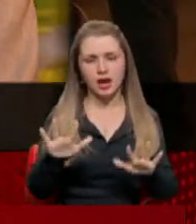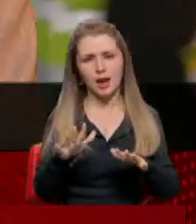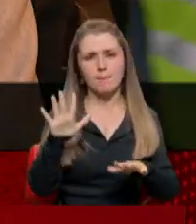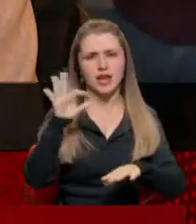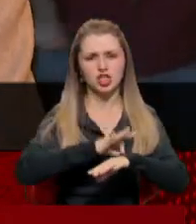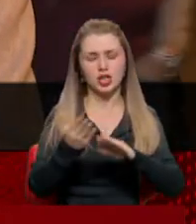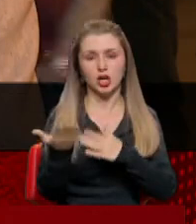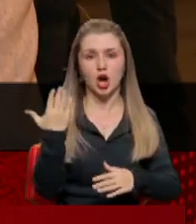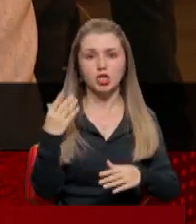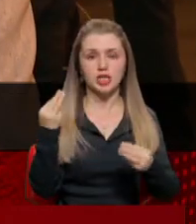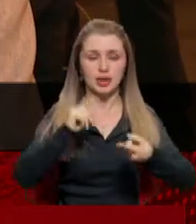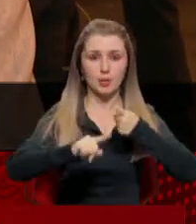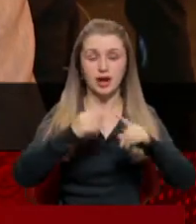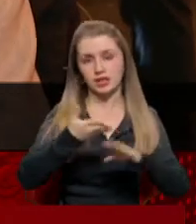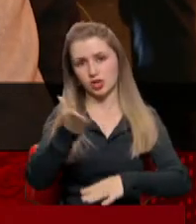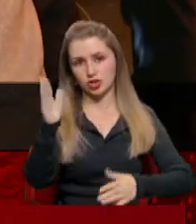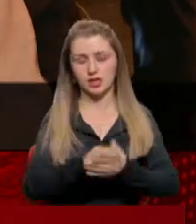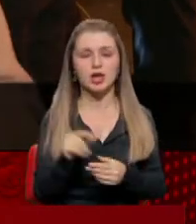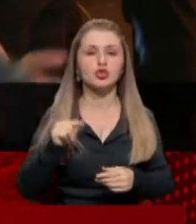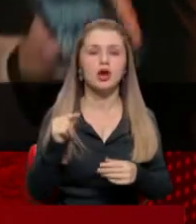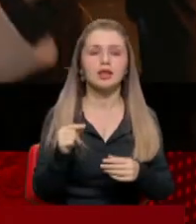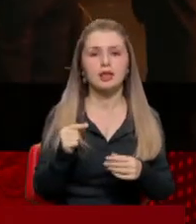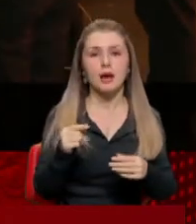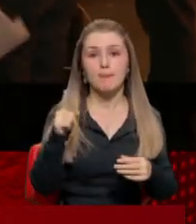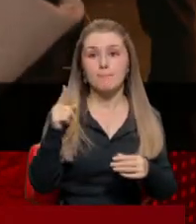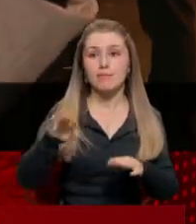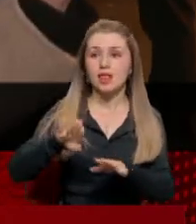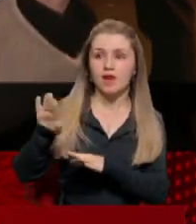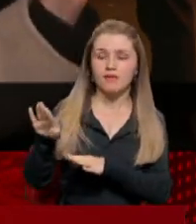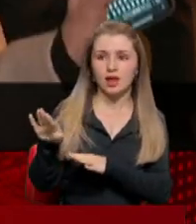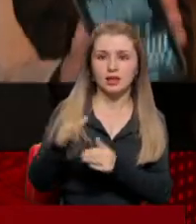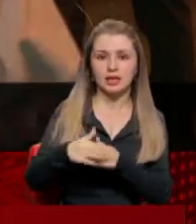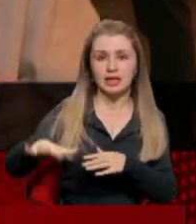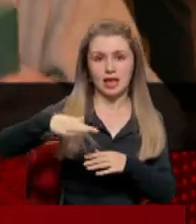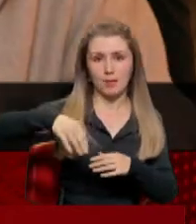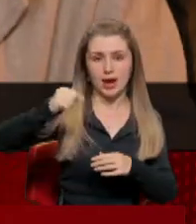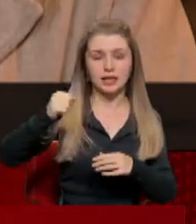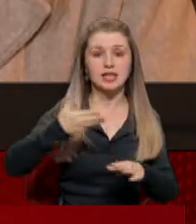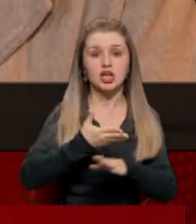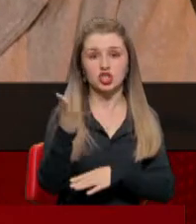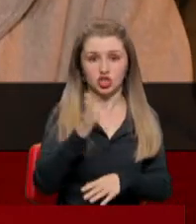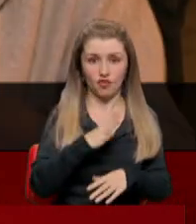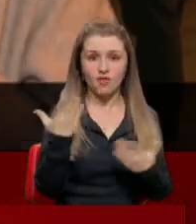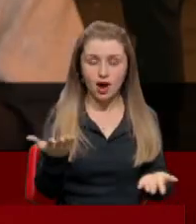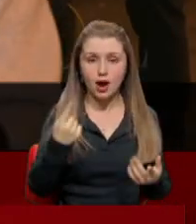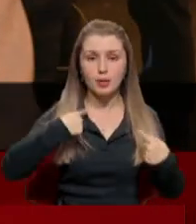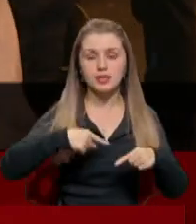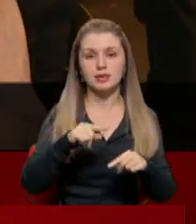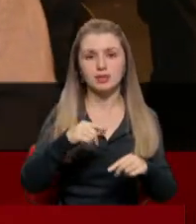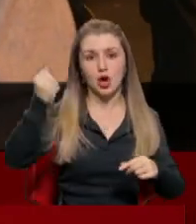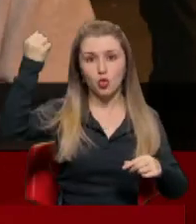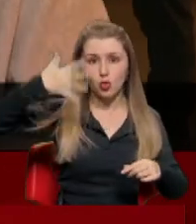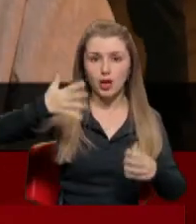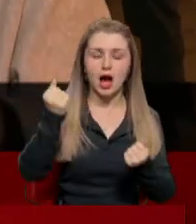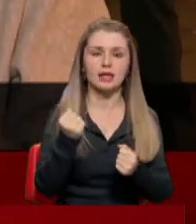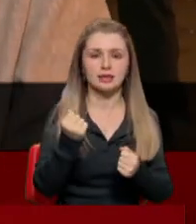5 dakika önce İyi Parti'den ayrıldı. Şu anda da aslında bir taraftan genel merkezden çıkışlar yaşanıyor ve bizim de tabii ki